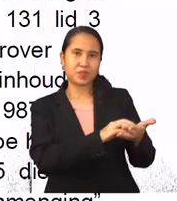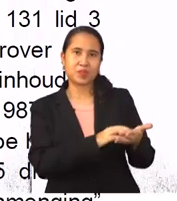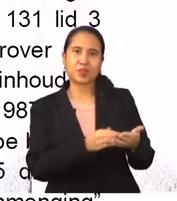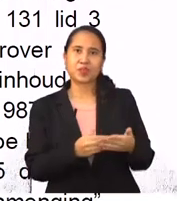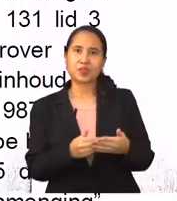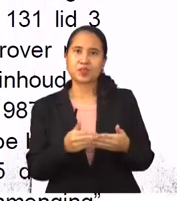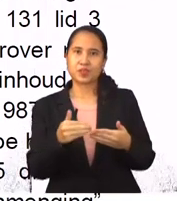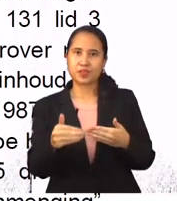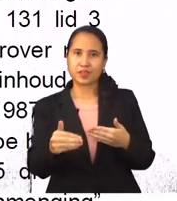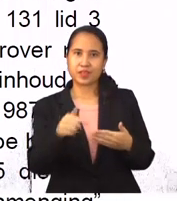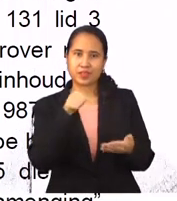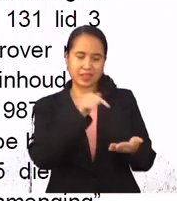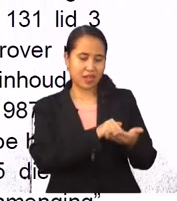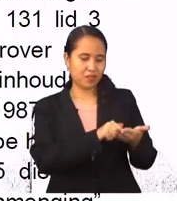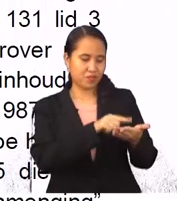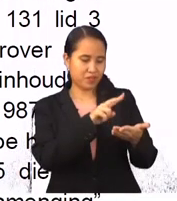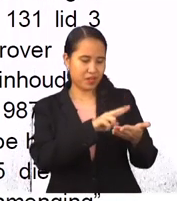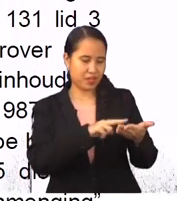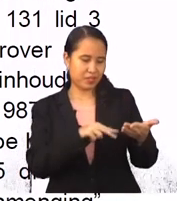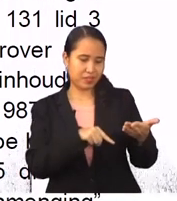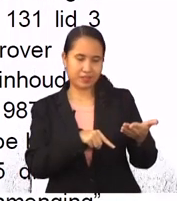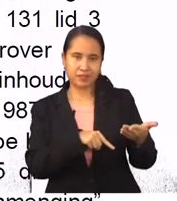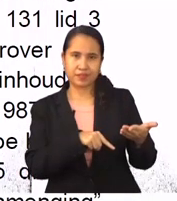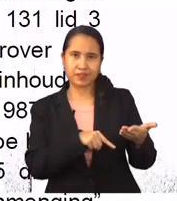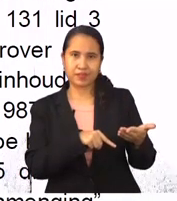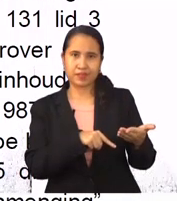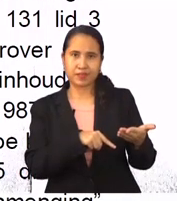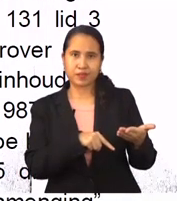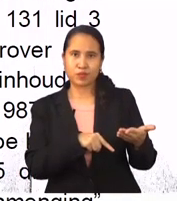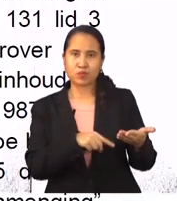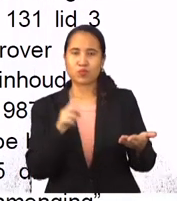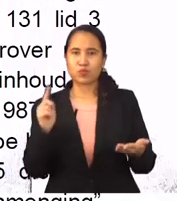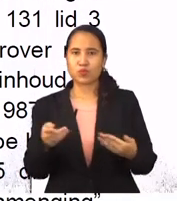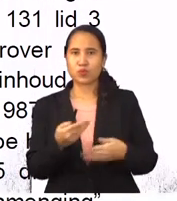een regeling wordt getroffen, deze bij wet dienen te geschieden.